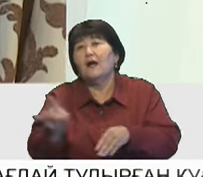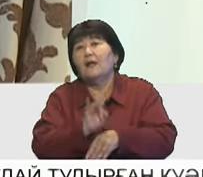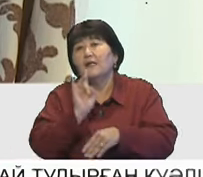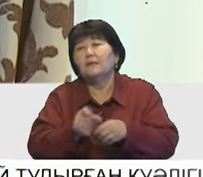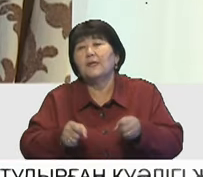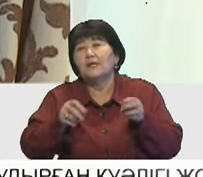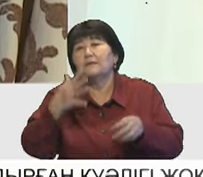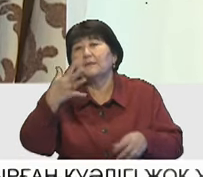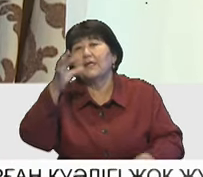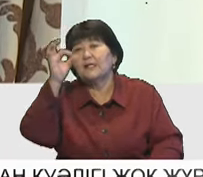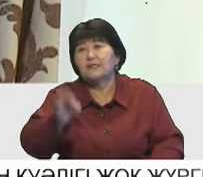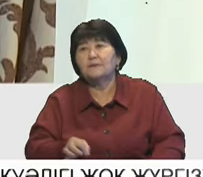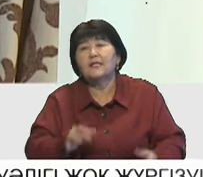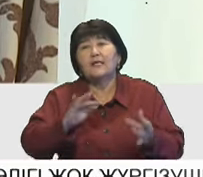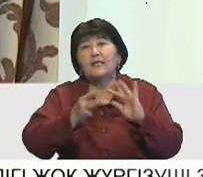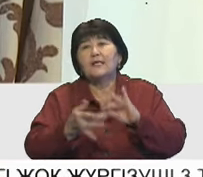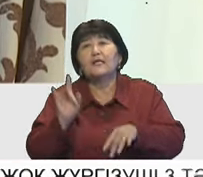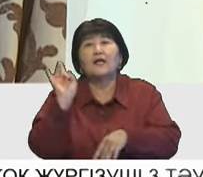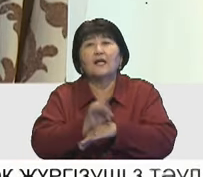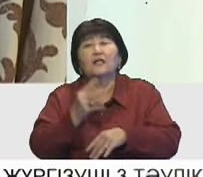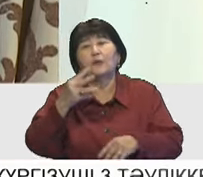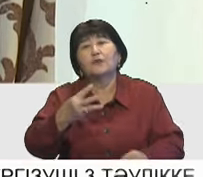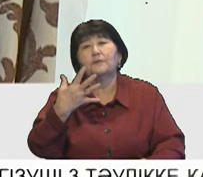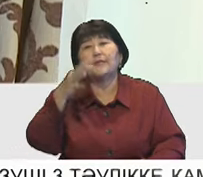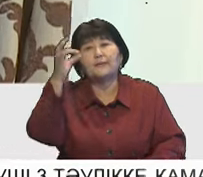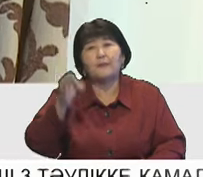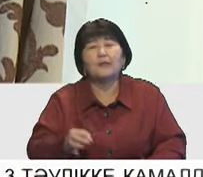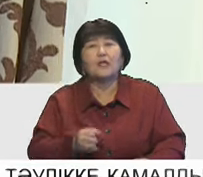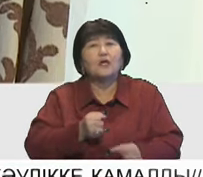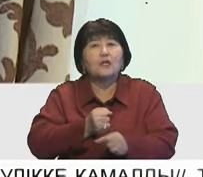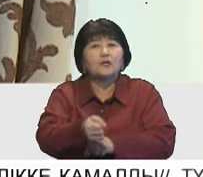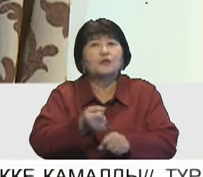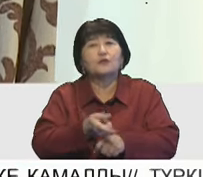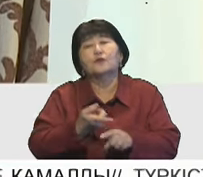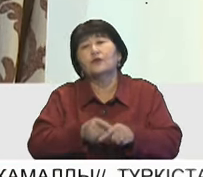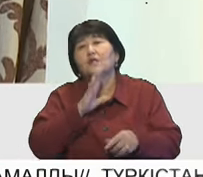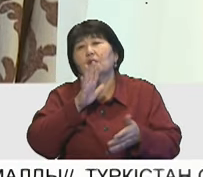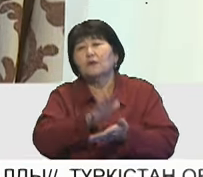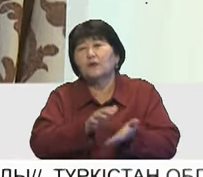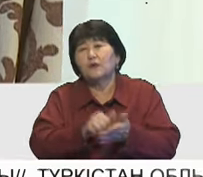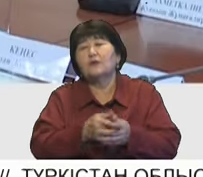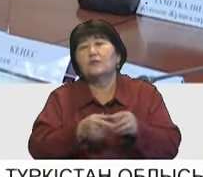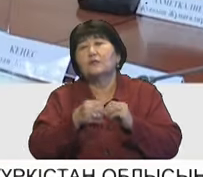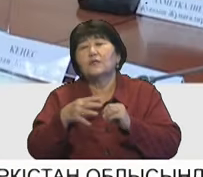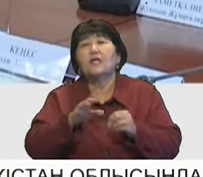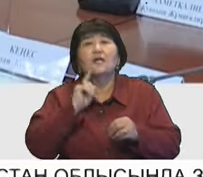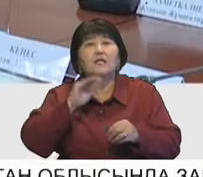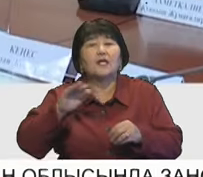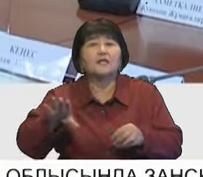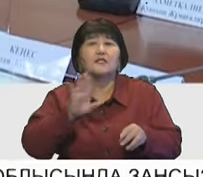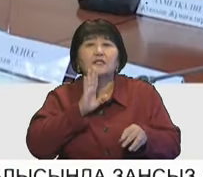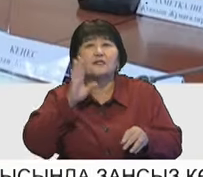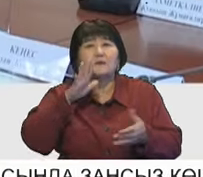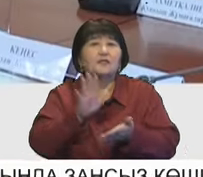қылмыстар 5%-ға, интернет алаяқтық 35%-ға. Зорлау 37%-ға, оның ішінде кәмелетке толмағандардың жыныстық